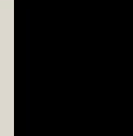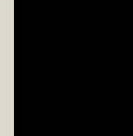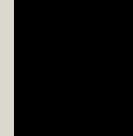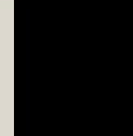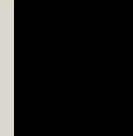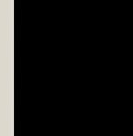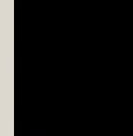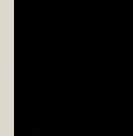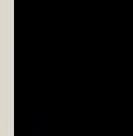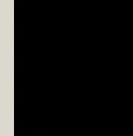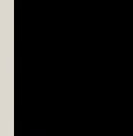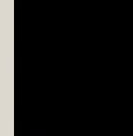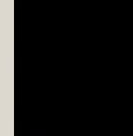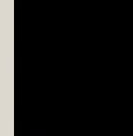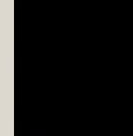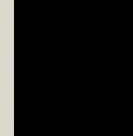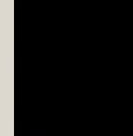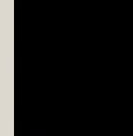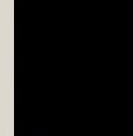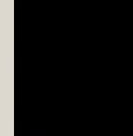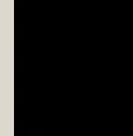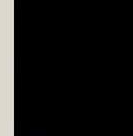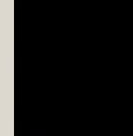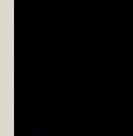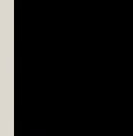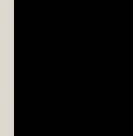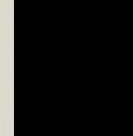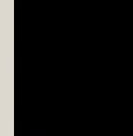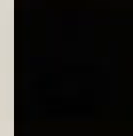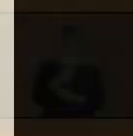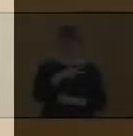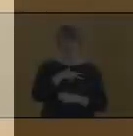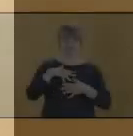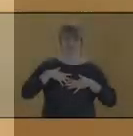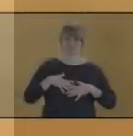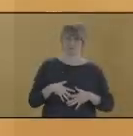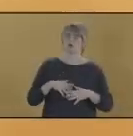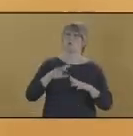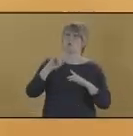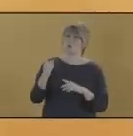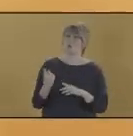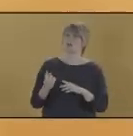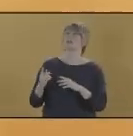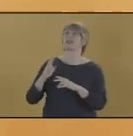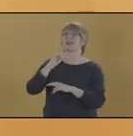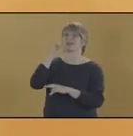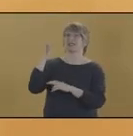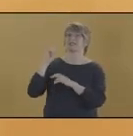wichtiger Punkt, Selbstwirksamkeit erfahrbar machen und die erwachsenen Bezugspersonen stärken.